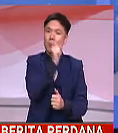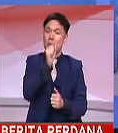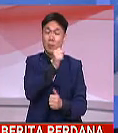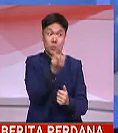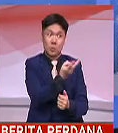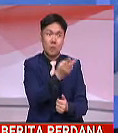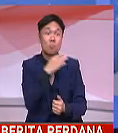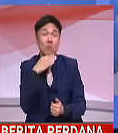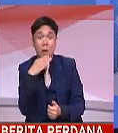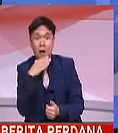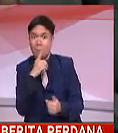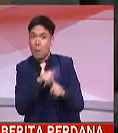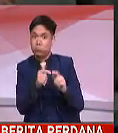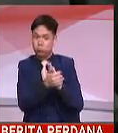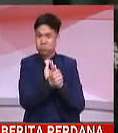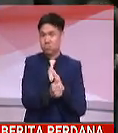ini.